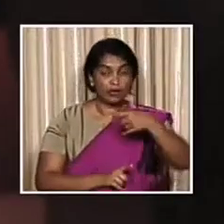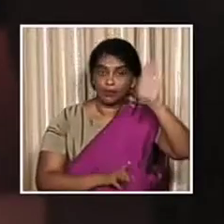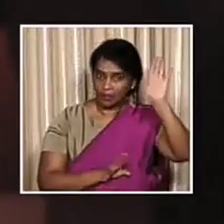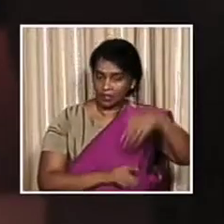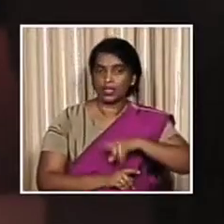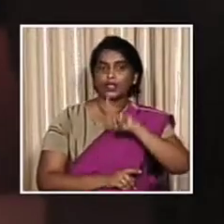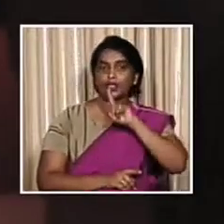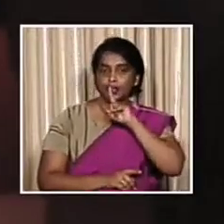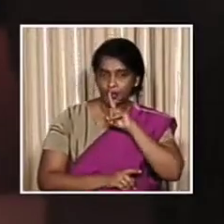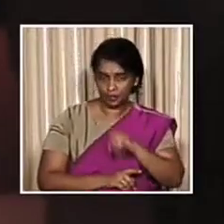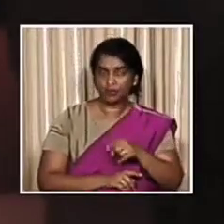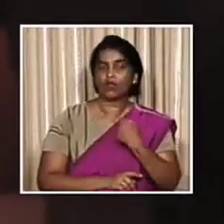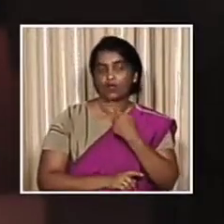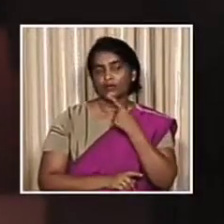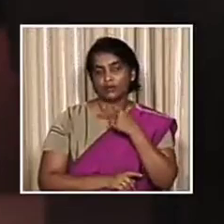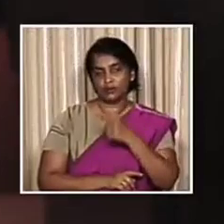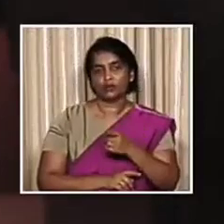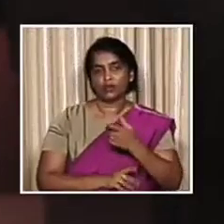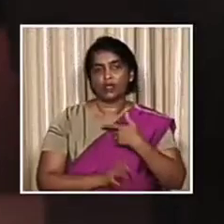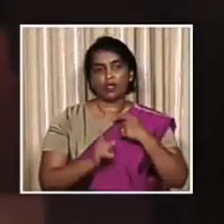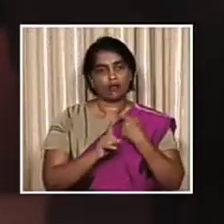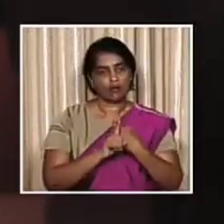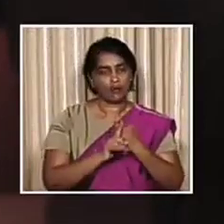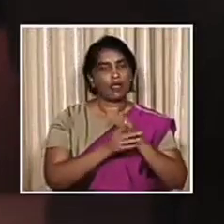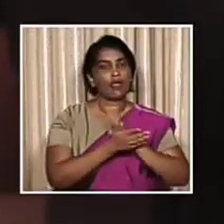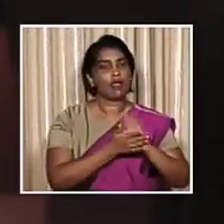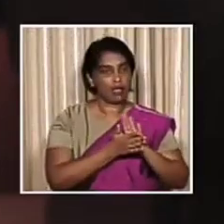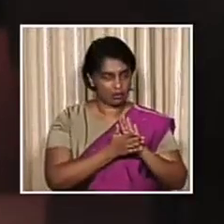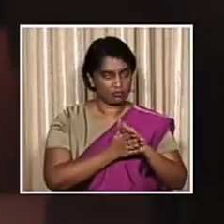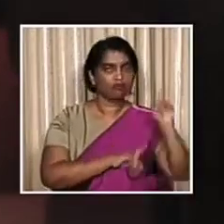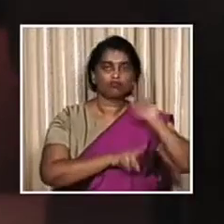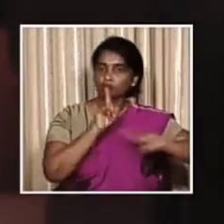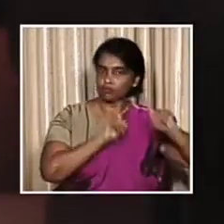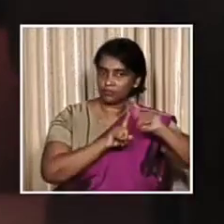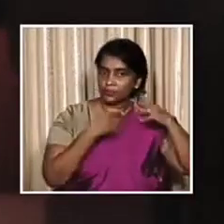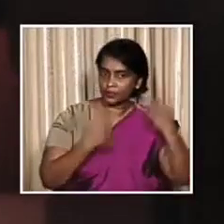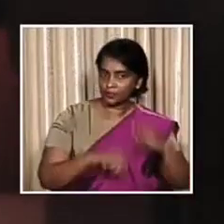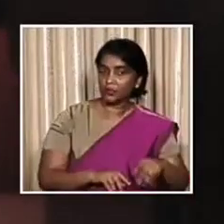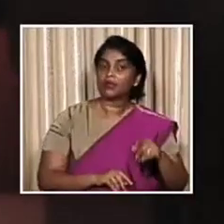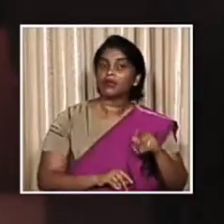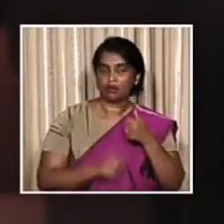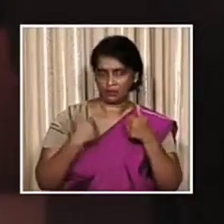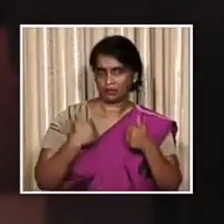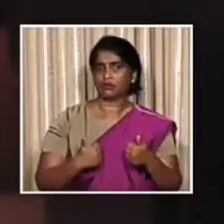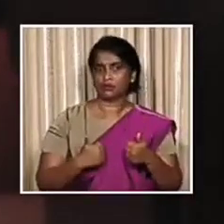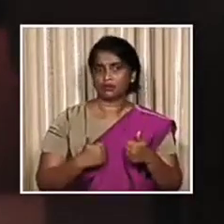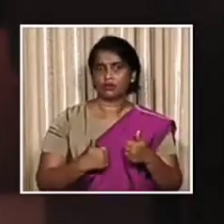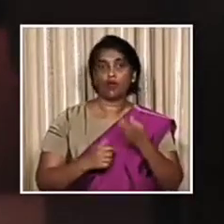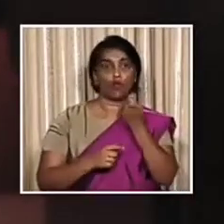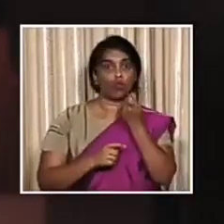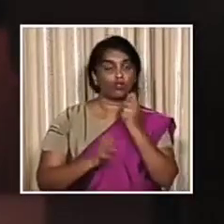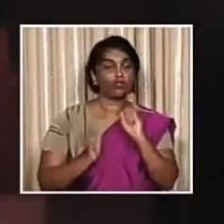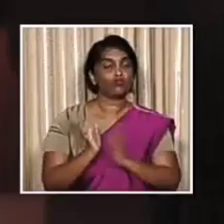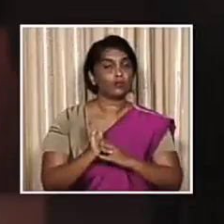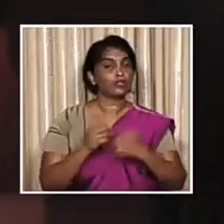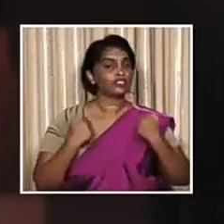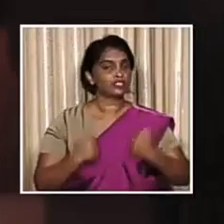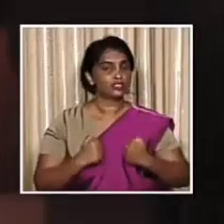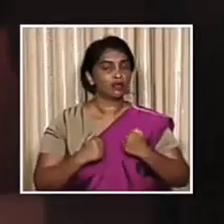நாட்டை நிறைவேற்று அதிபர் கூட குறித்த நியமனத்தை மேற்கொள்ளுமாறு பணிப்புரை பிறப்பித்தோம். அதிபரின் பணிப்புரையை கூட